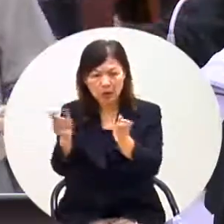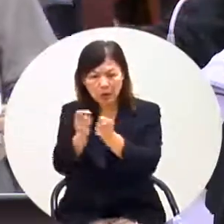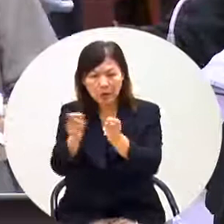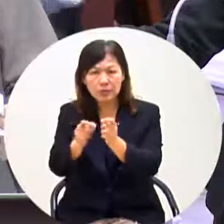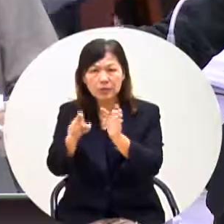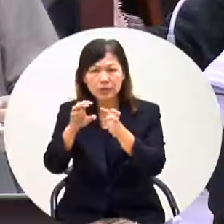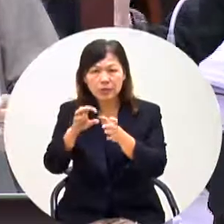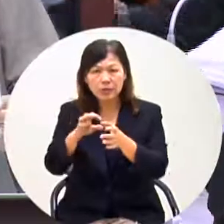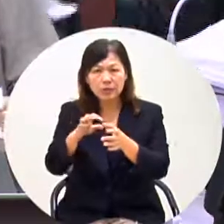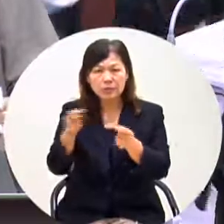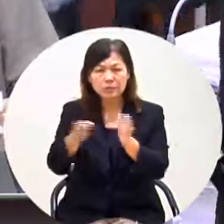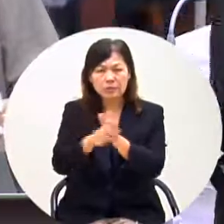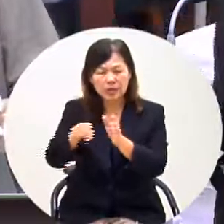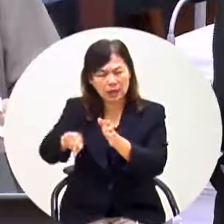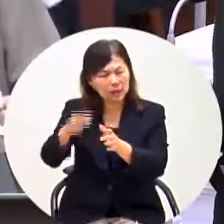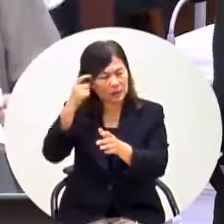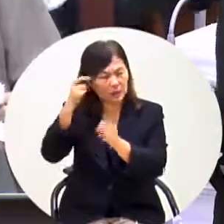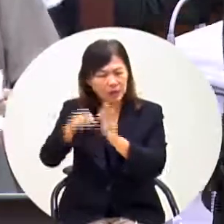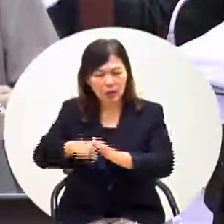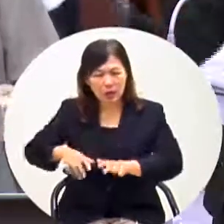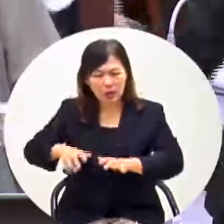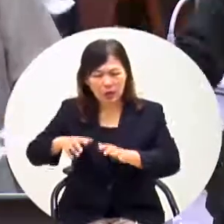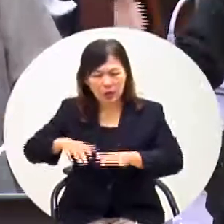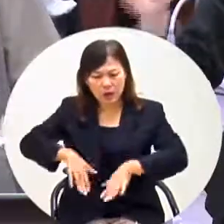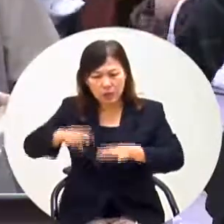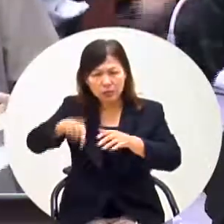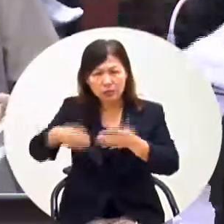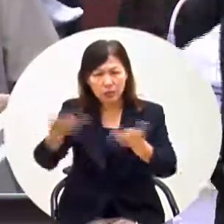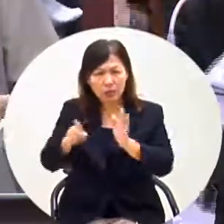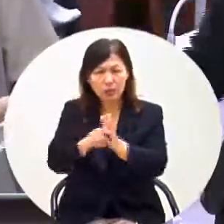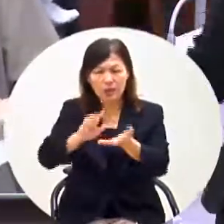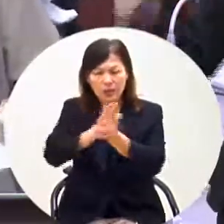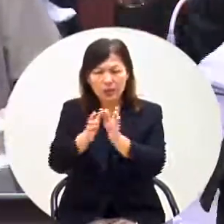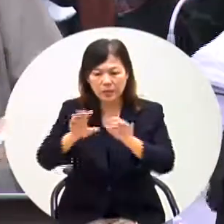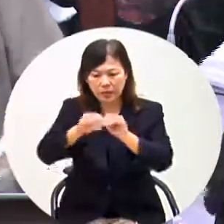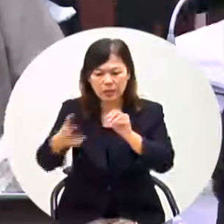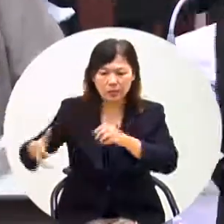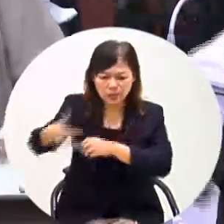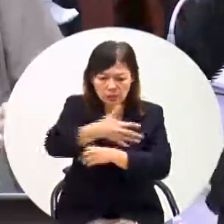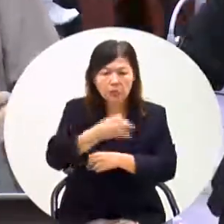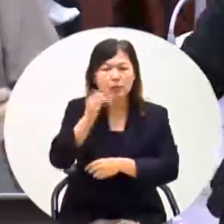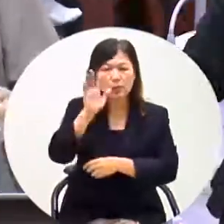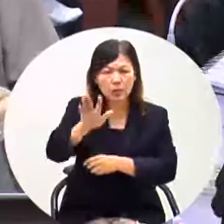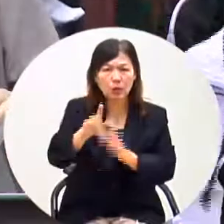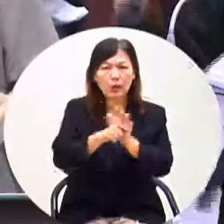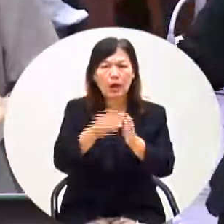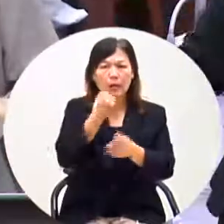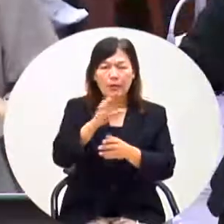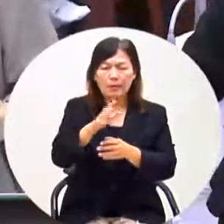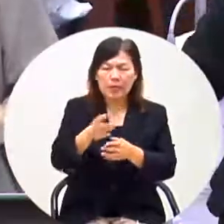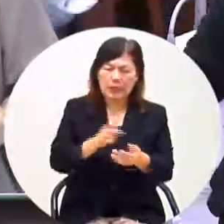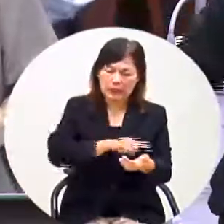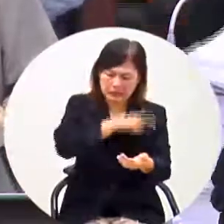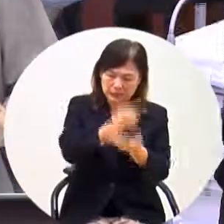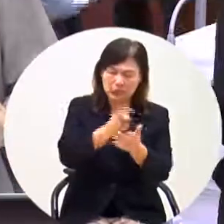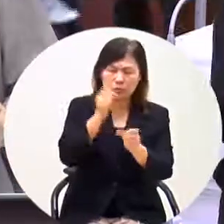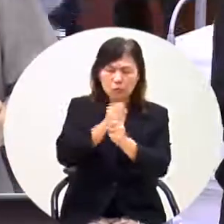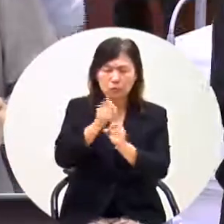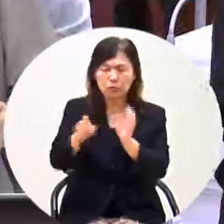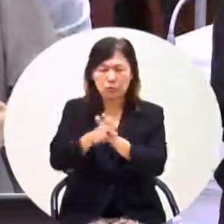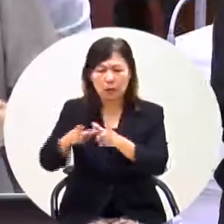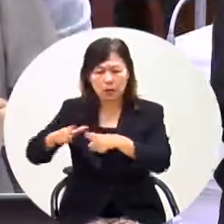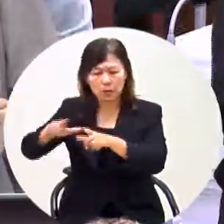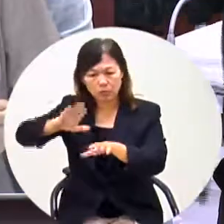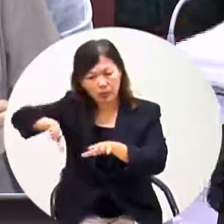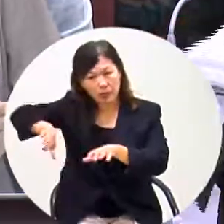饮水的问题，能够来征收土地，我们要不要一气呵成就在志同此公园的旁边进